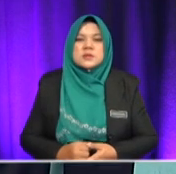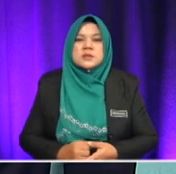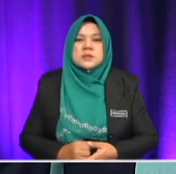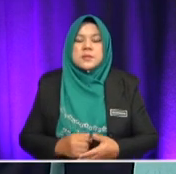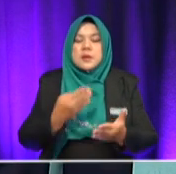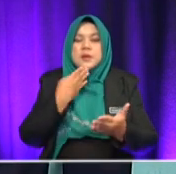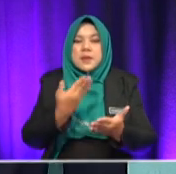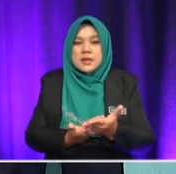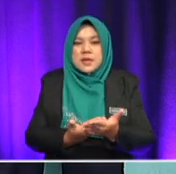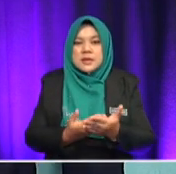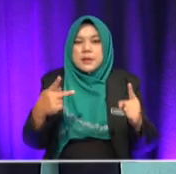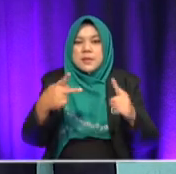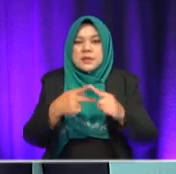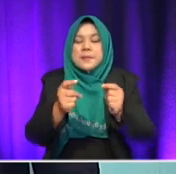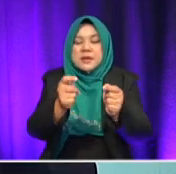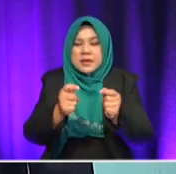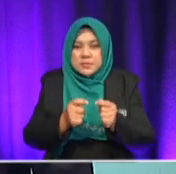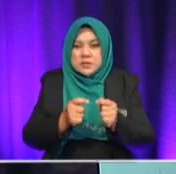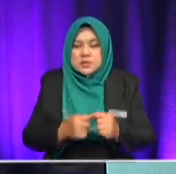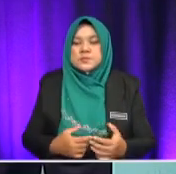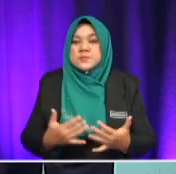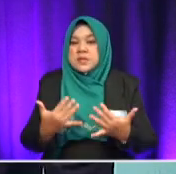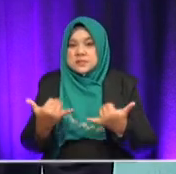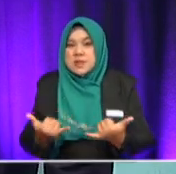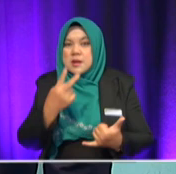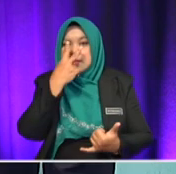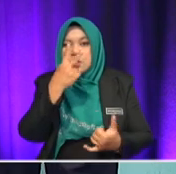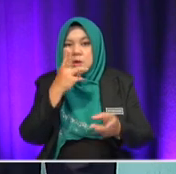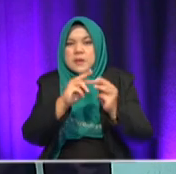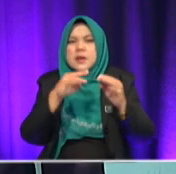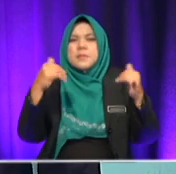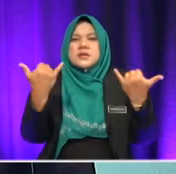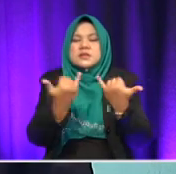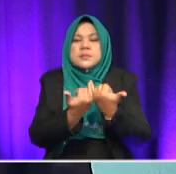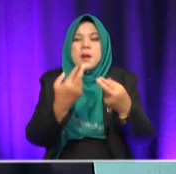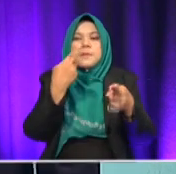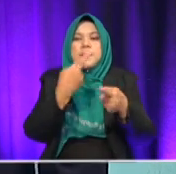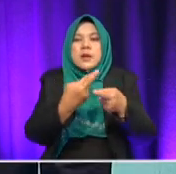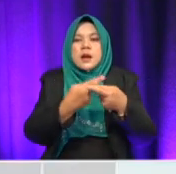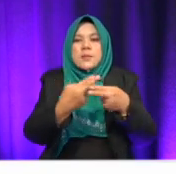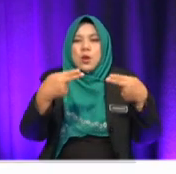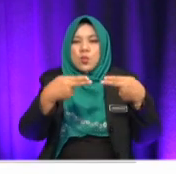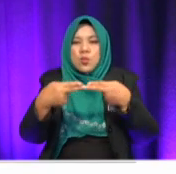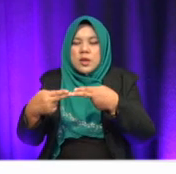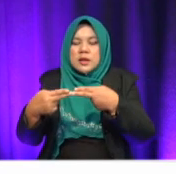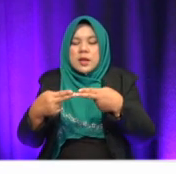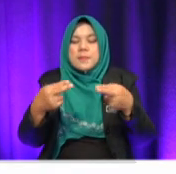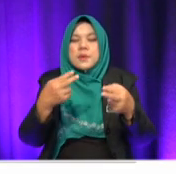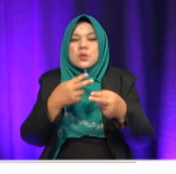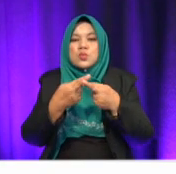penerima sekarang kita lihat kepada masyarakat nah masyarakat akan menggerakkan ukhuwah dan kasih sayang sesama Islam ya